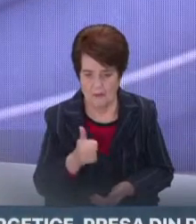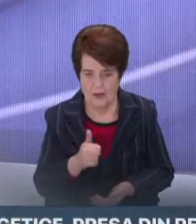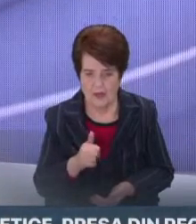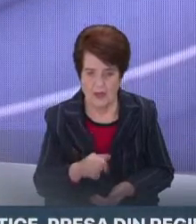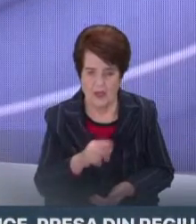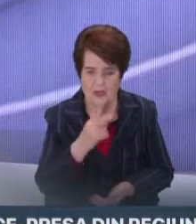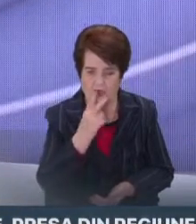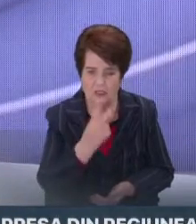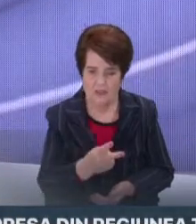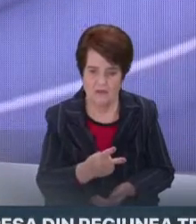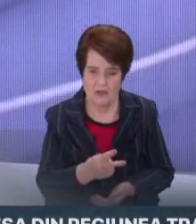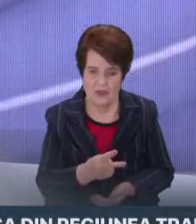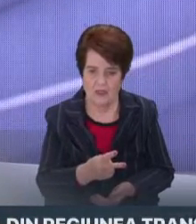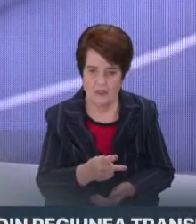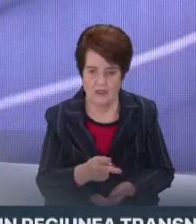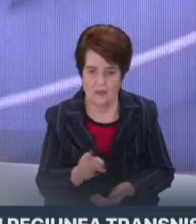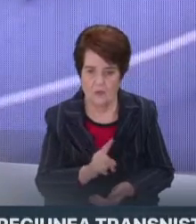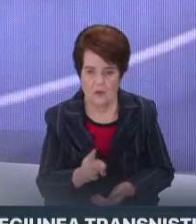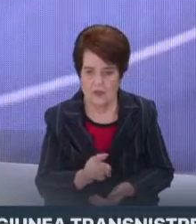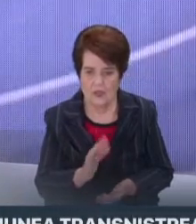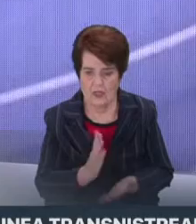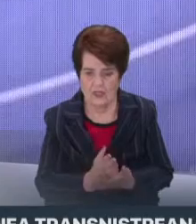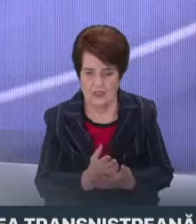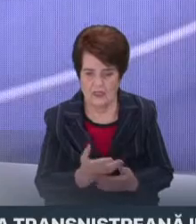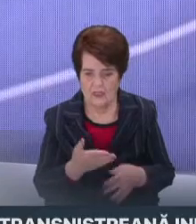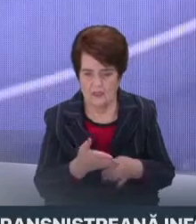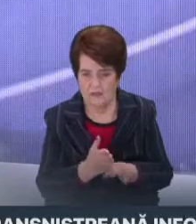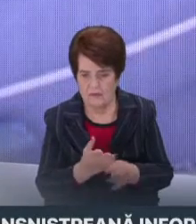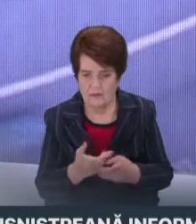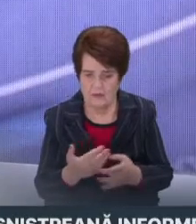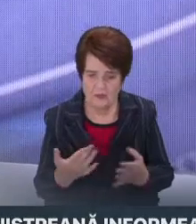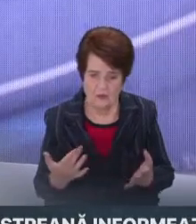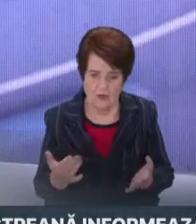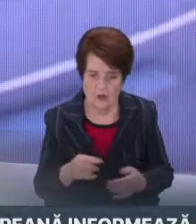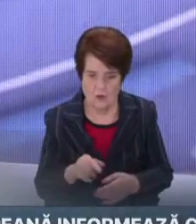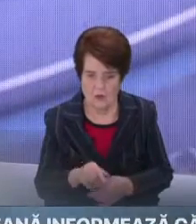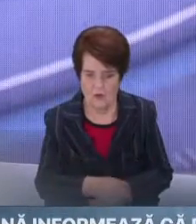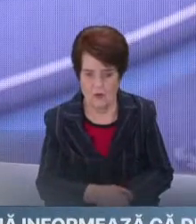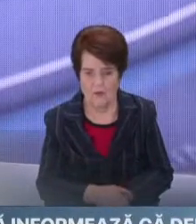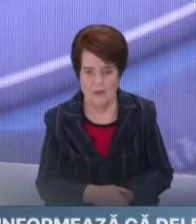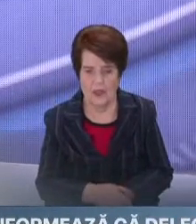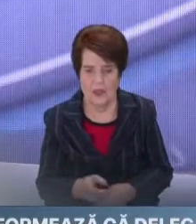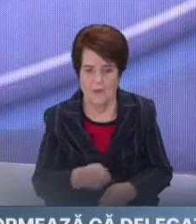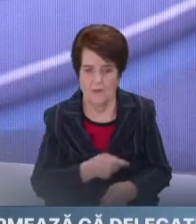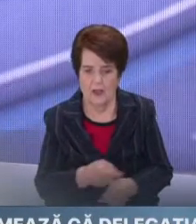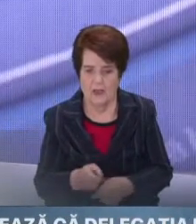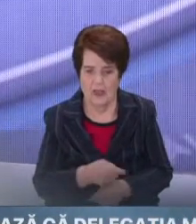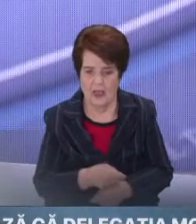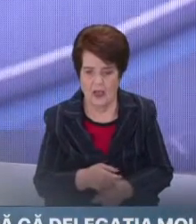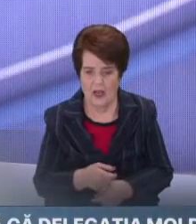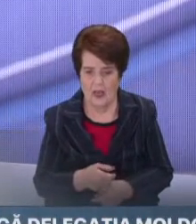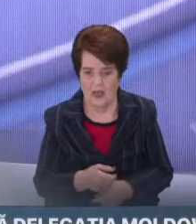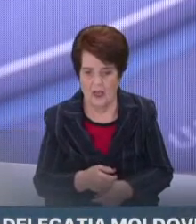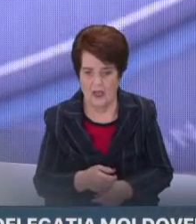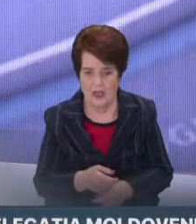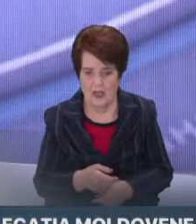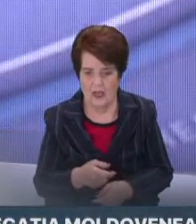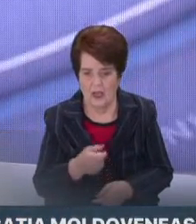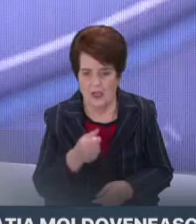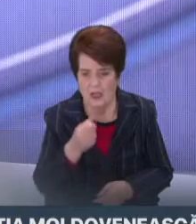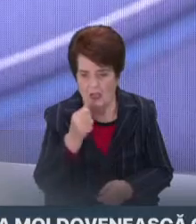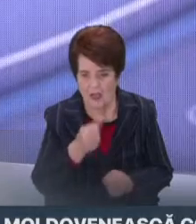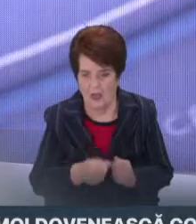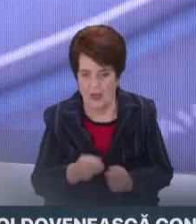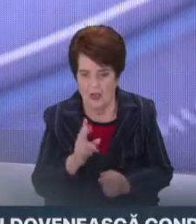unde desori produsele arderii iese. Materialele combustibile în fața, deci